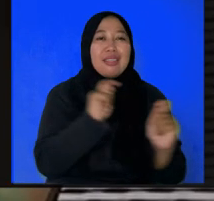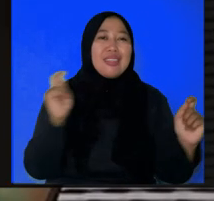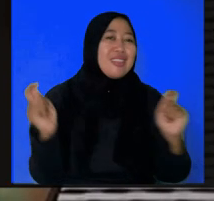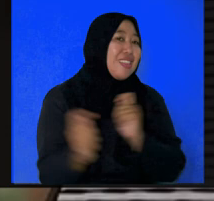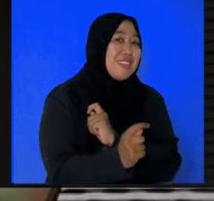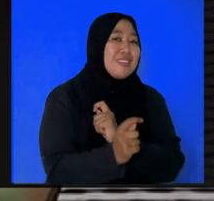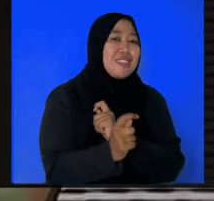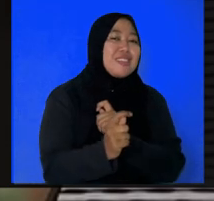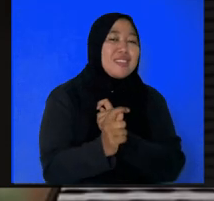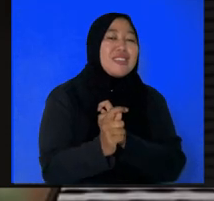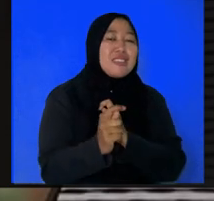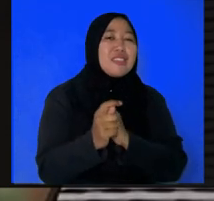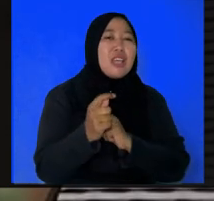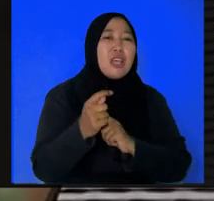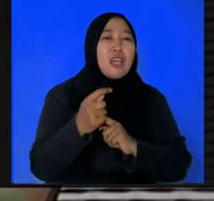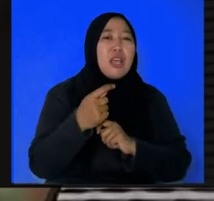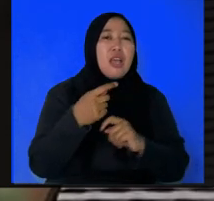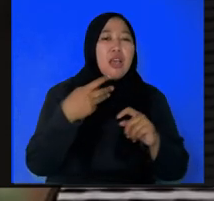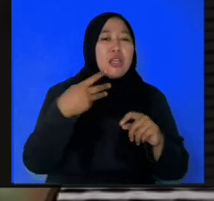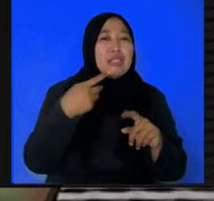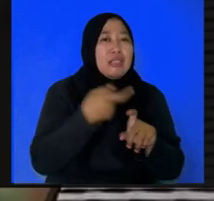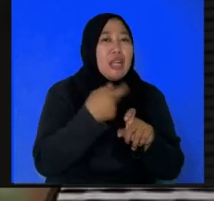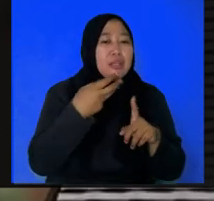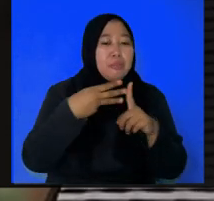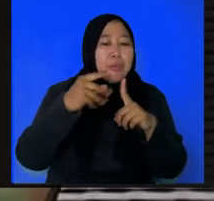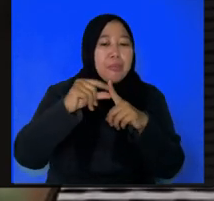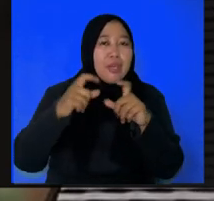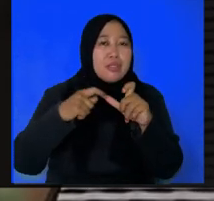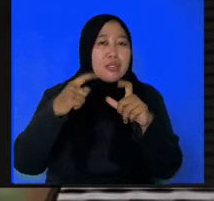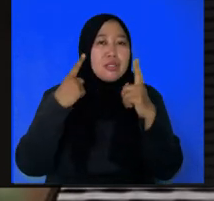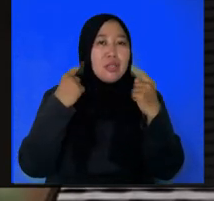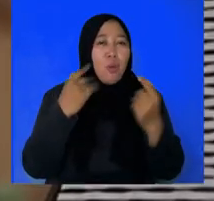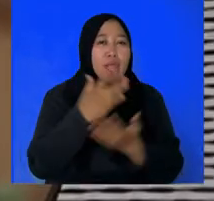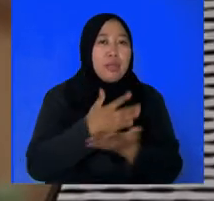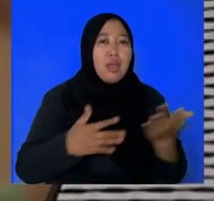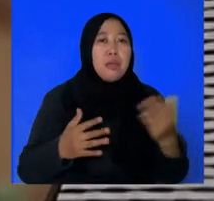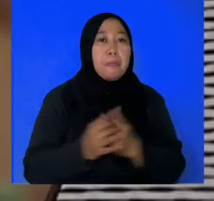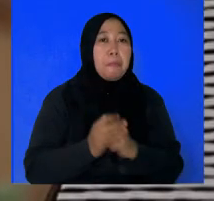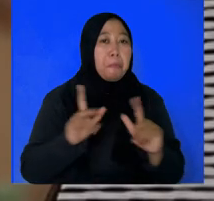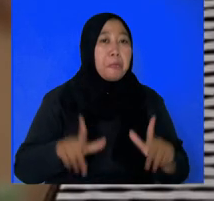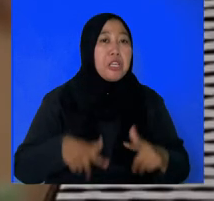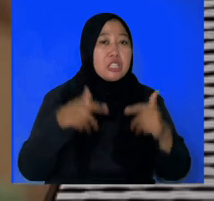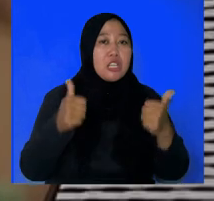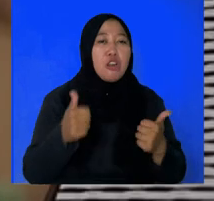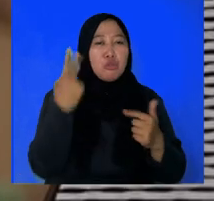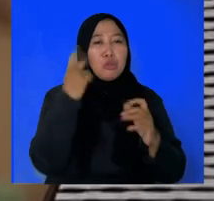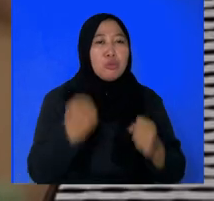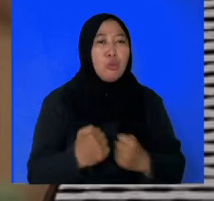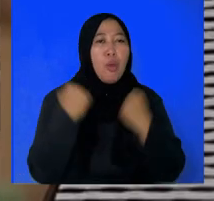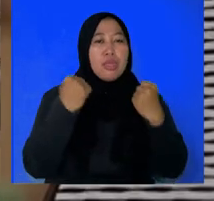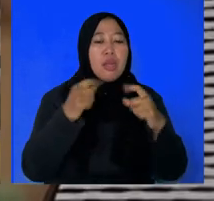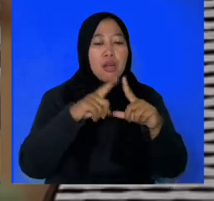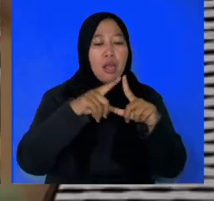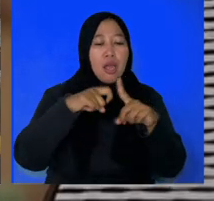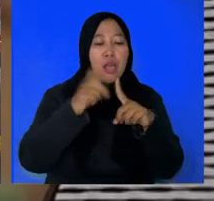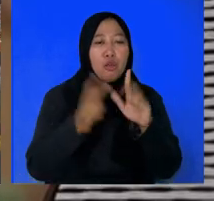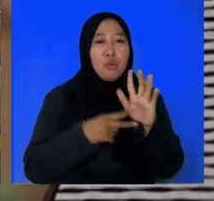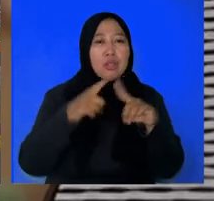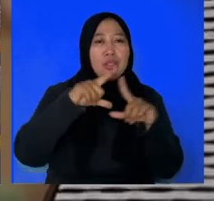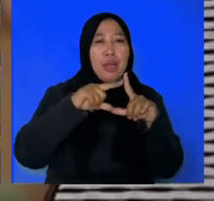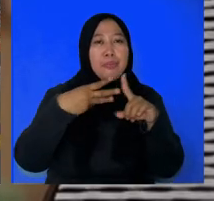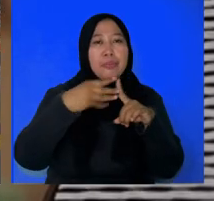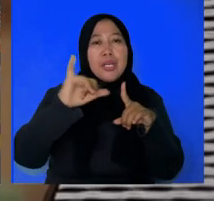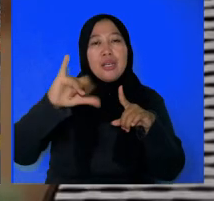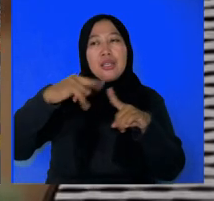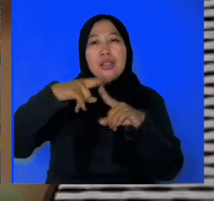uji kompetensi eksternal yang dilaksanakan oleh BPS Provinsi Jawa Tengah. Keberhasilan pada area penguatan akuntabilitas